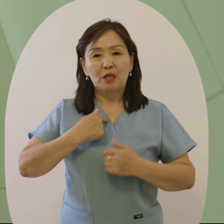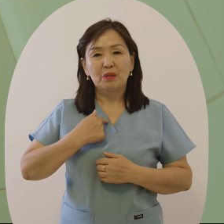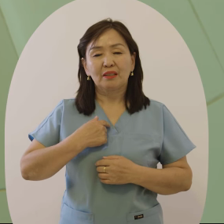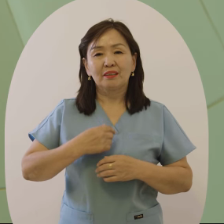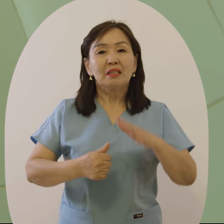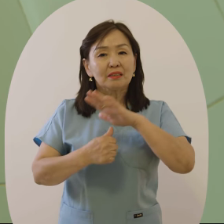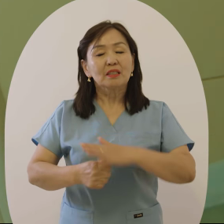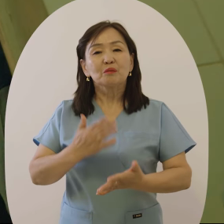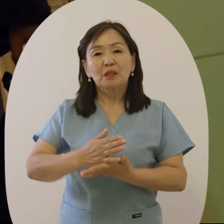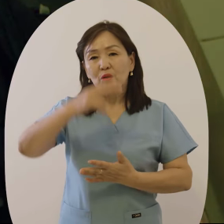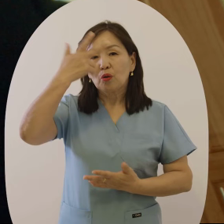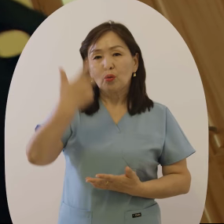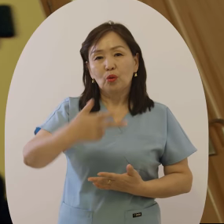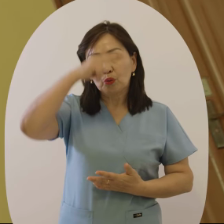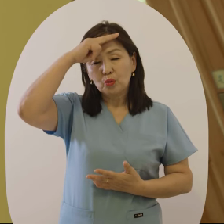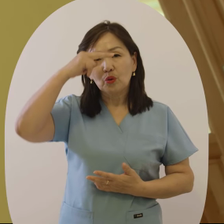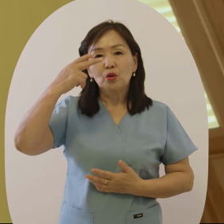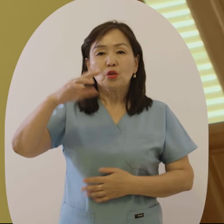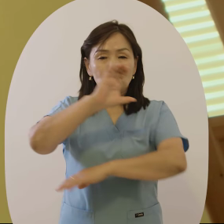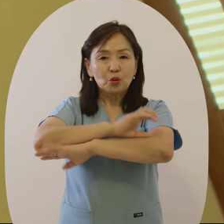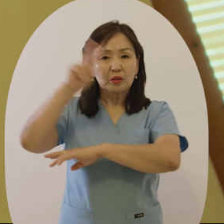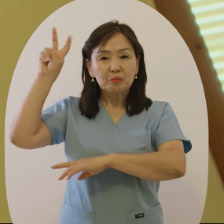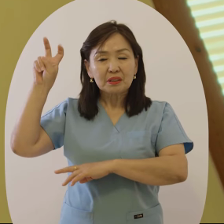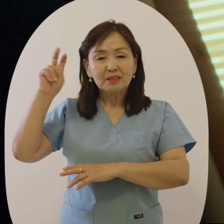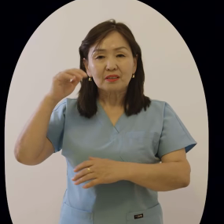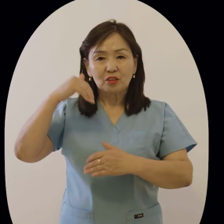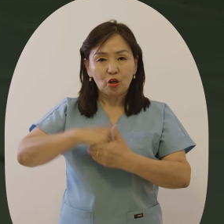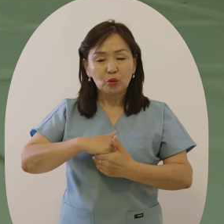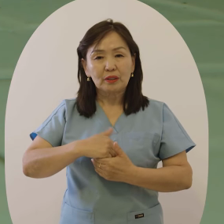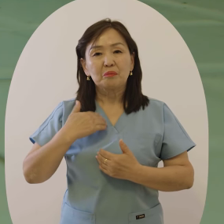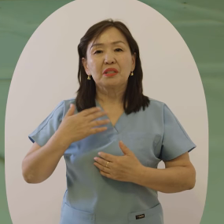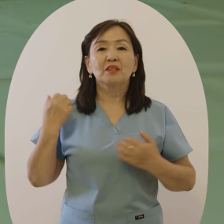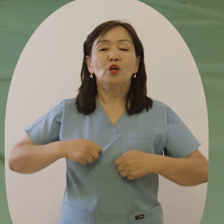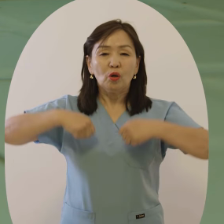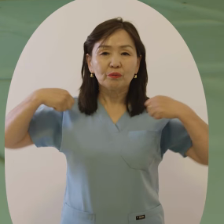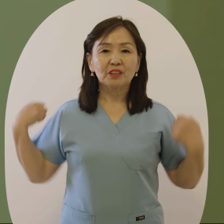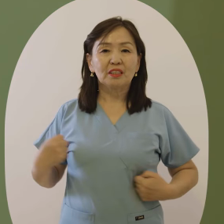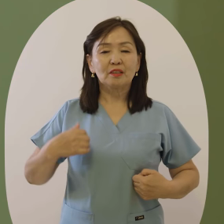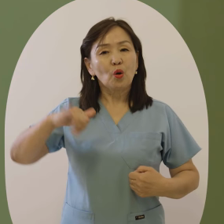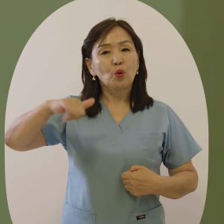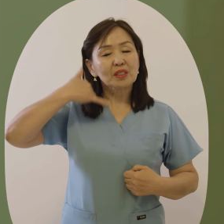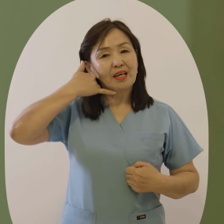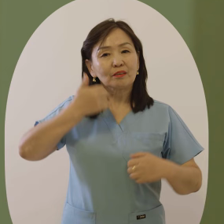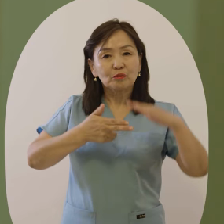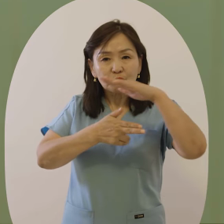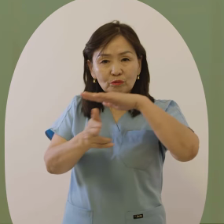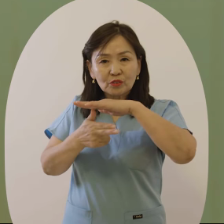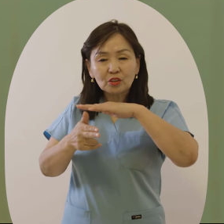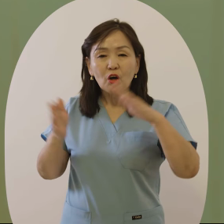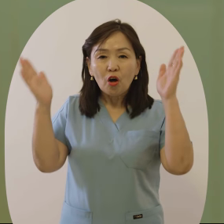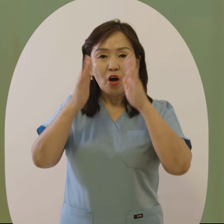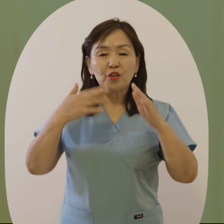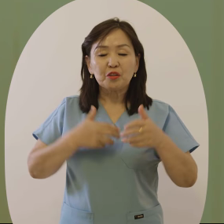Нэг өдөр намайг нөгөө дээрлэхэд байдаг гурван хүү сургуулийн бие засгаруунд оруулж байгаад миний хамаг хувцсыг тайлуулаад утсаараа миний зургийг